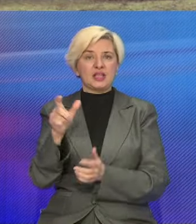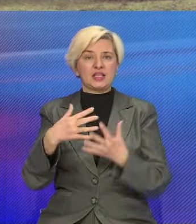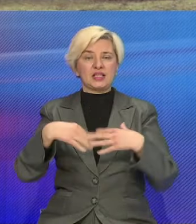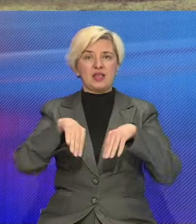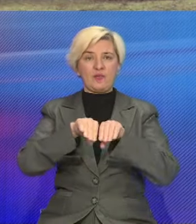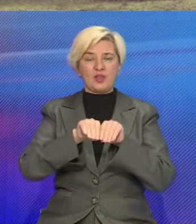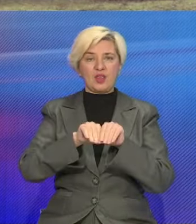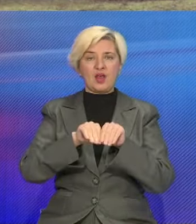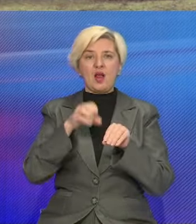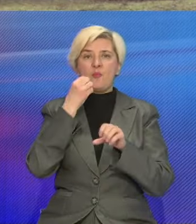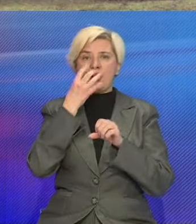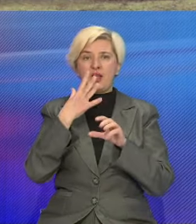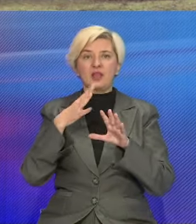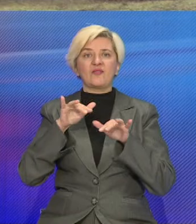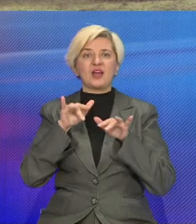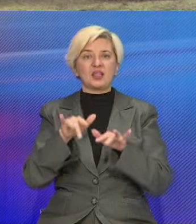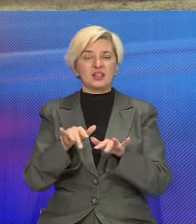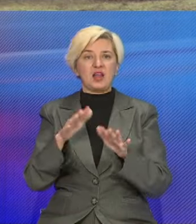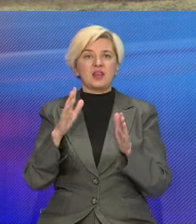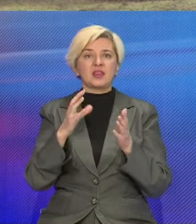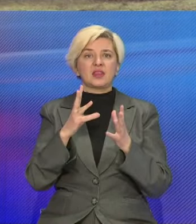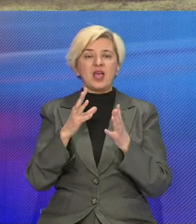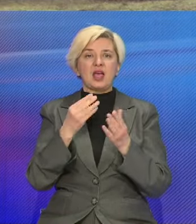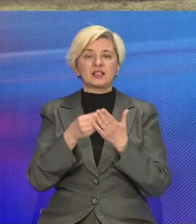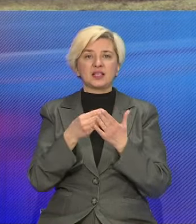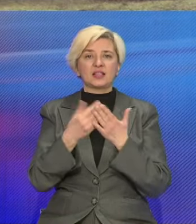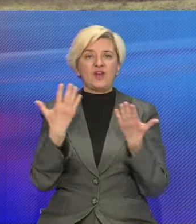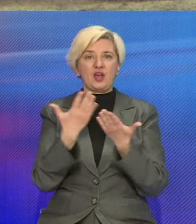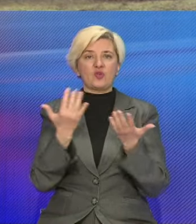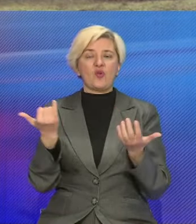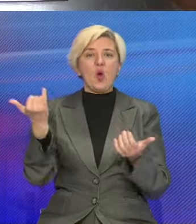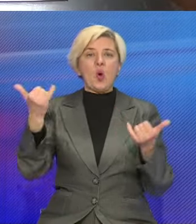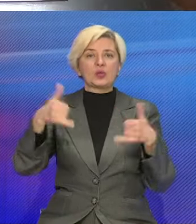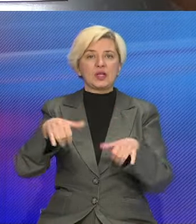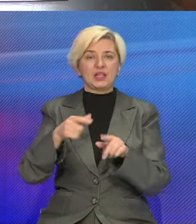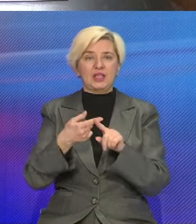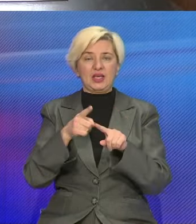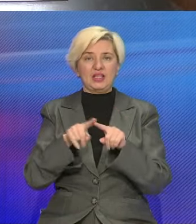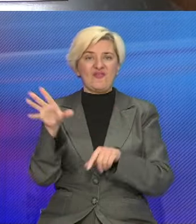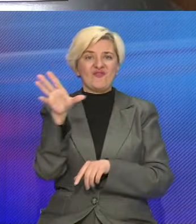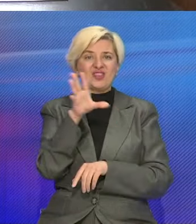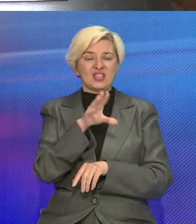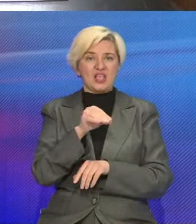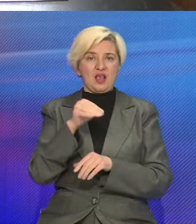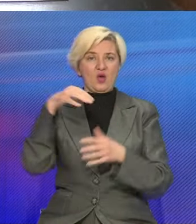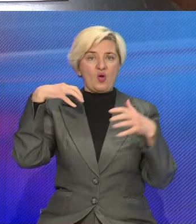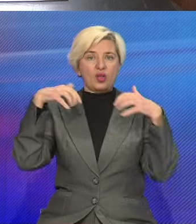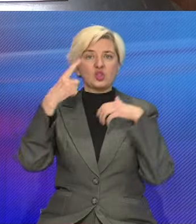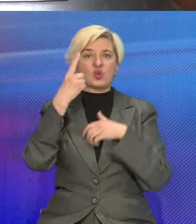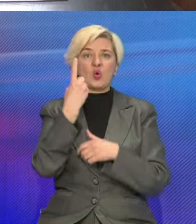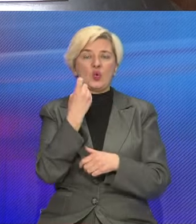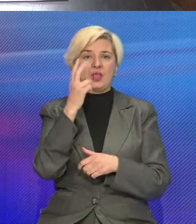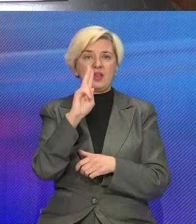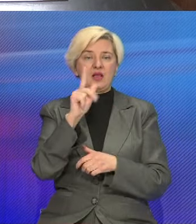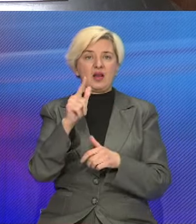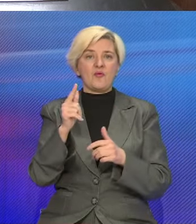благотворителя, на средство которого отлиты все эти колокола. 100-килограмовый колокол, отлит